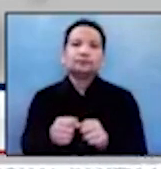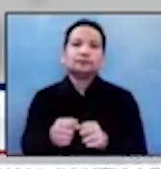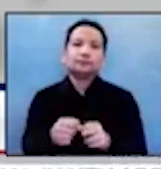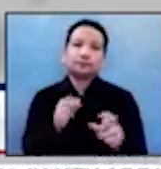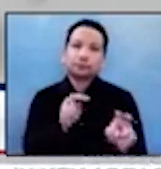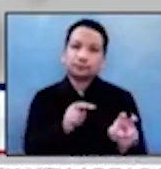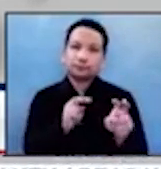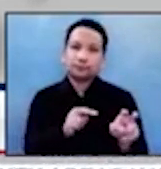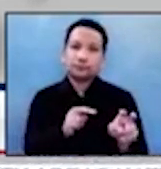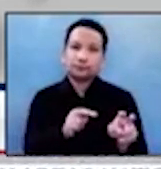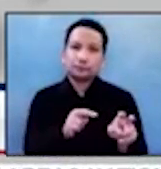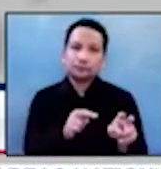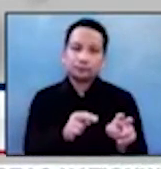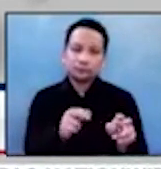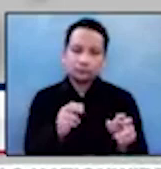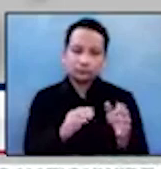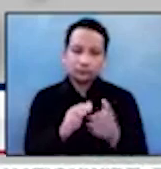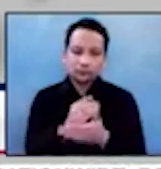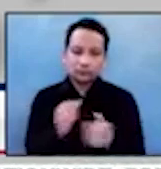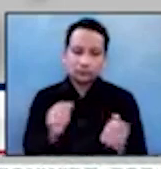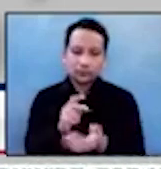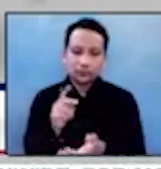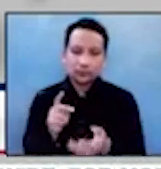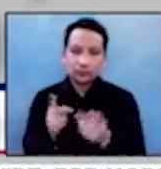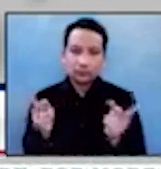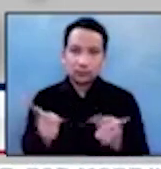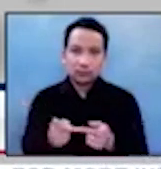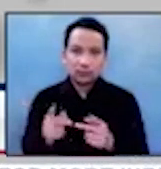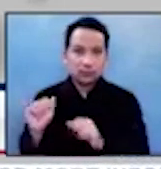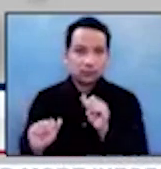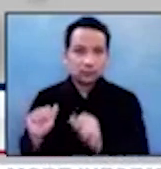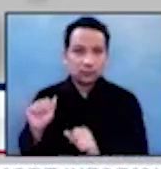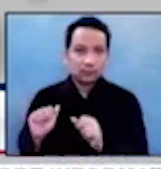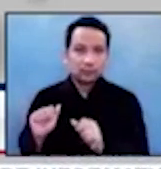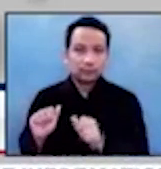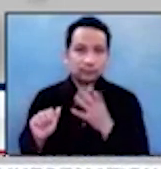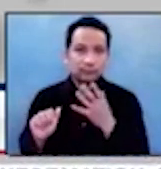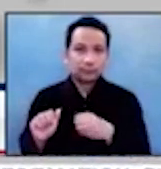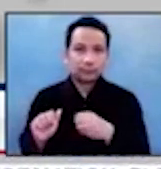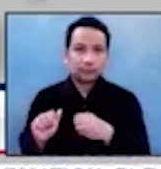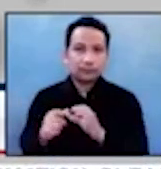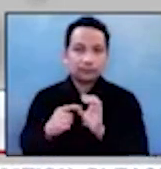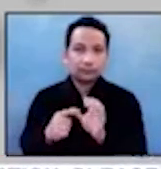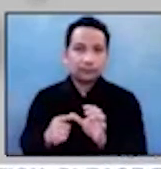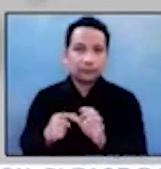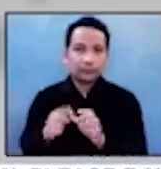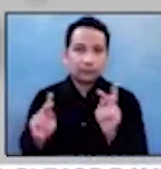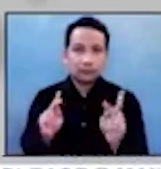evacuation centers. Ito ay para ma-assess ang iba pang pangangailangan ng mga apektadong residente.